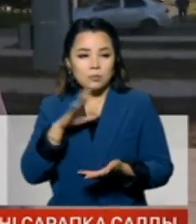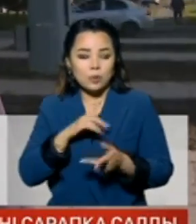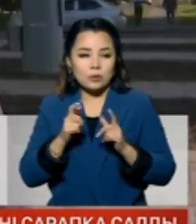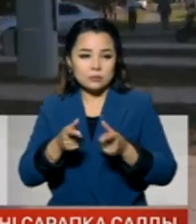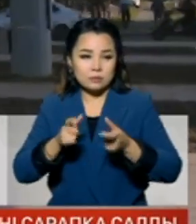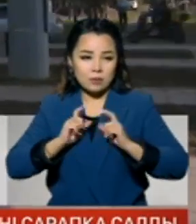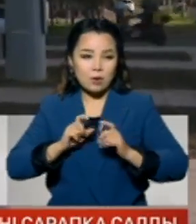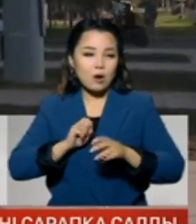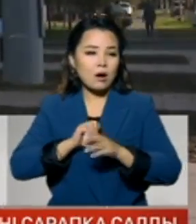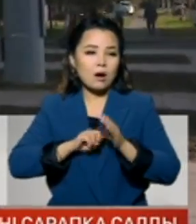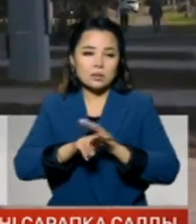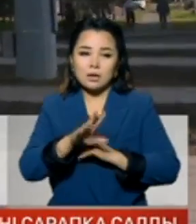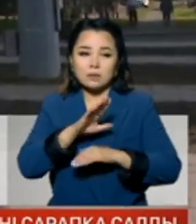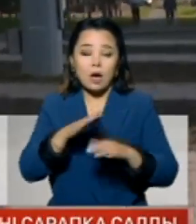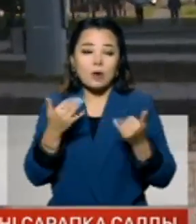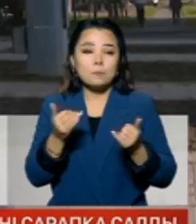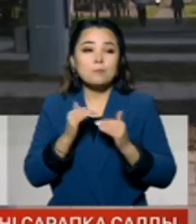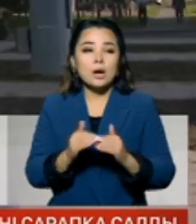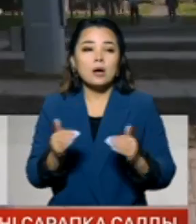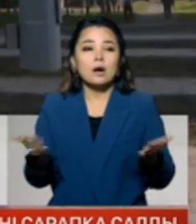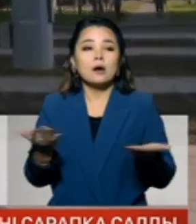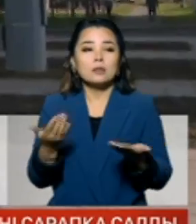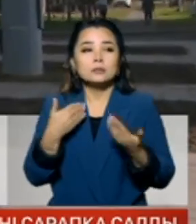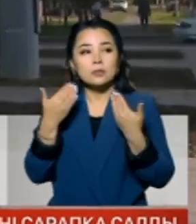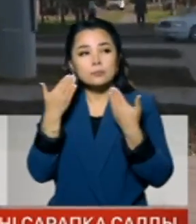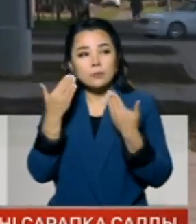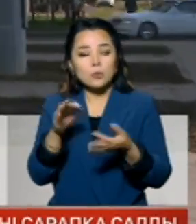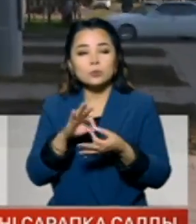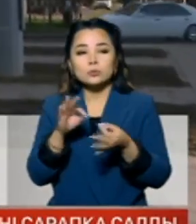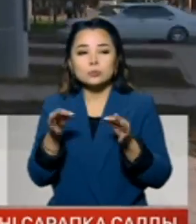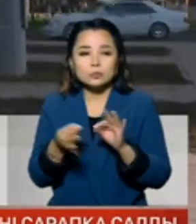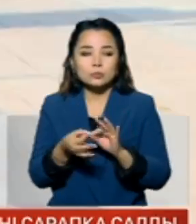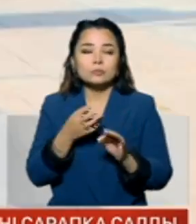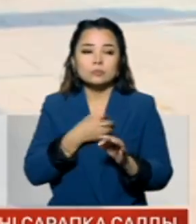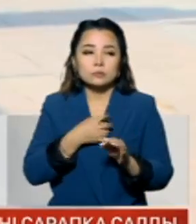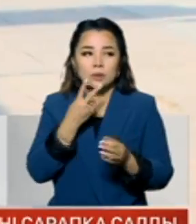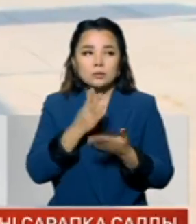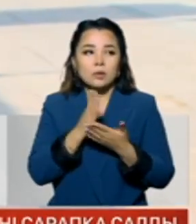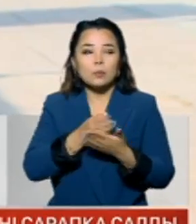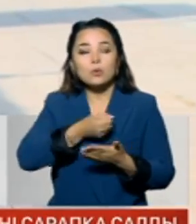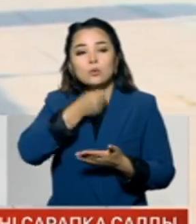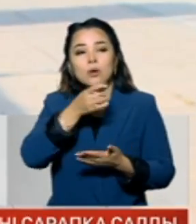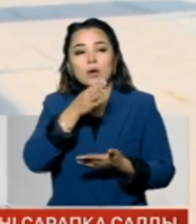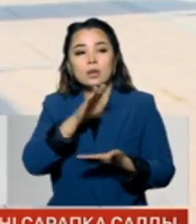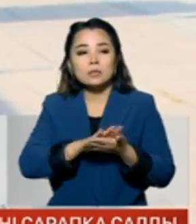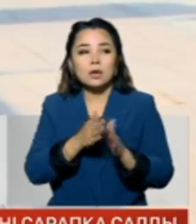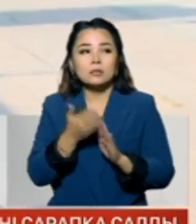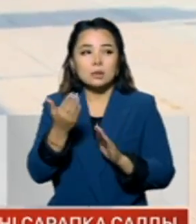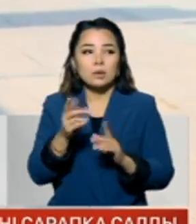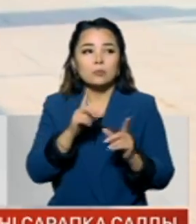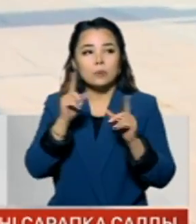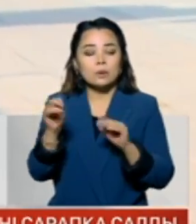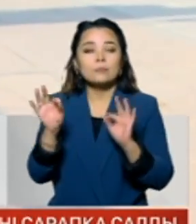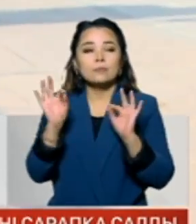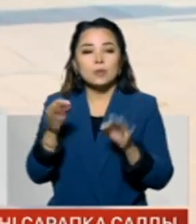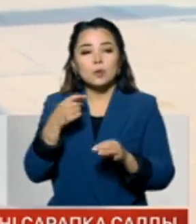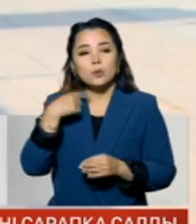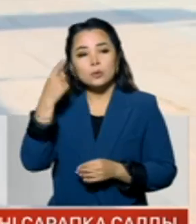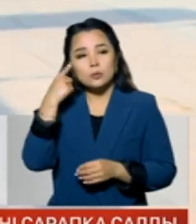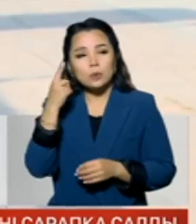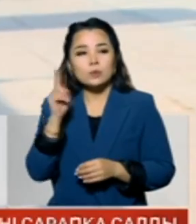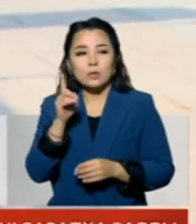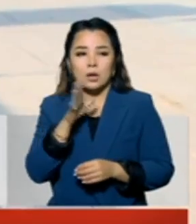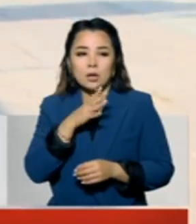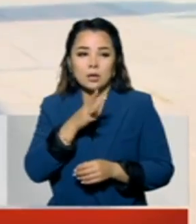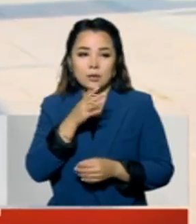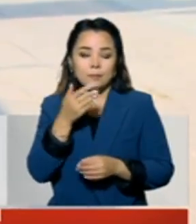Қашқан жоқпыз. Қазір білмеймін балдарға қазір деген. Қиын болып жатыр ғой негізі. Үлкейген кезде жібергені дұрыс қой. Үлкені уже